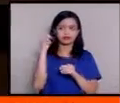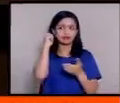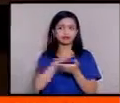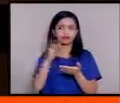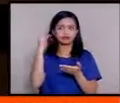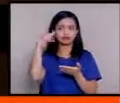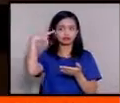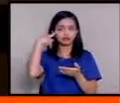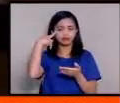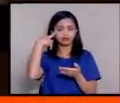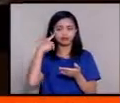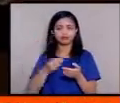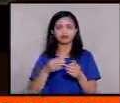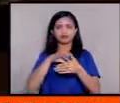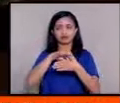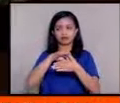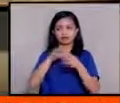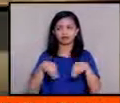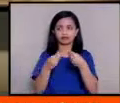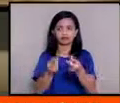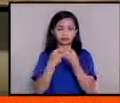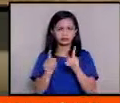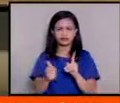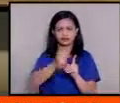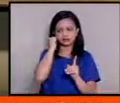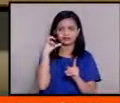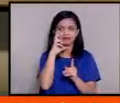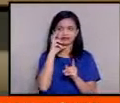baby back ribs ang inihain sa kanila. Pero inayawan daw ito